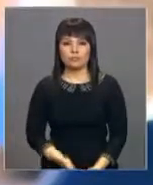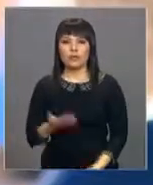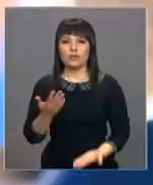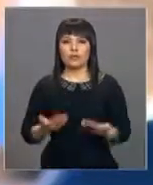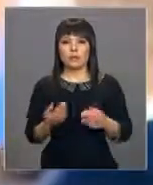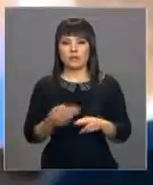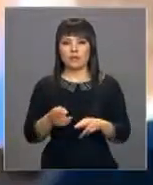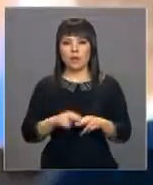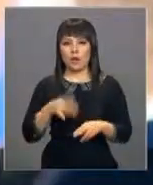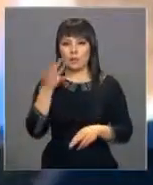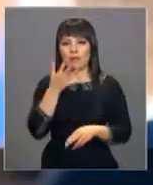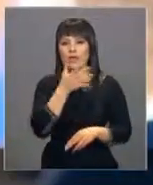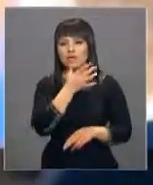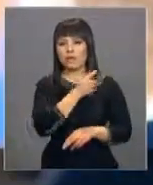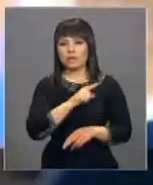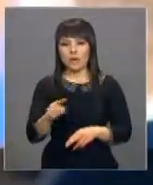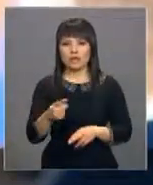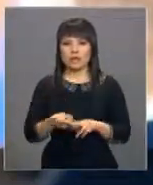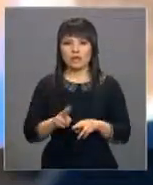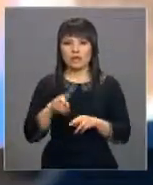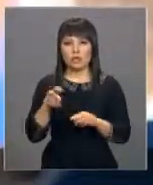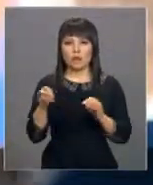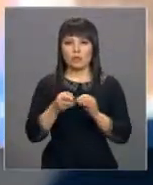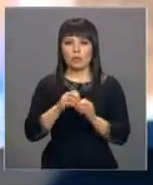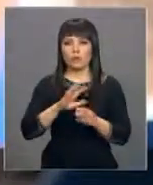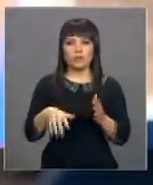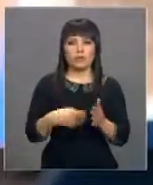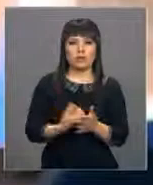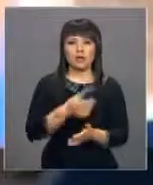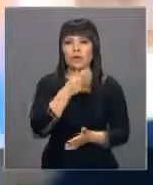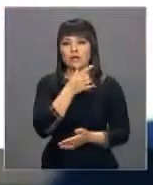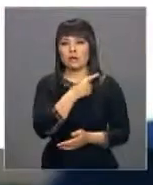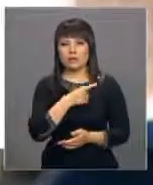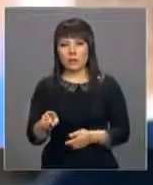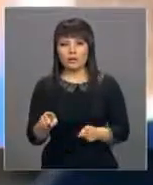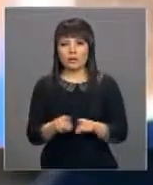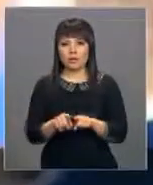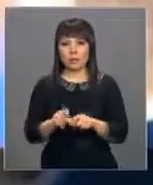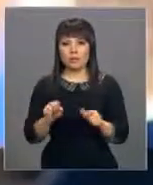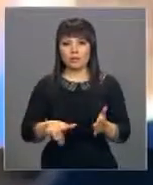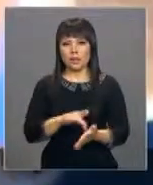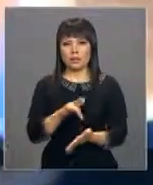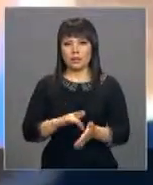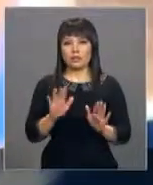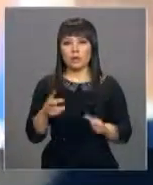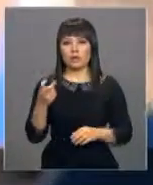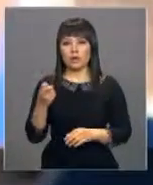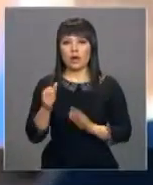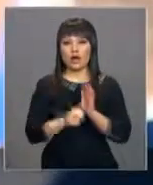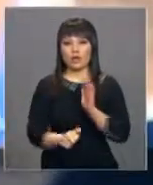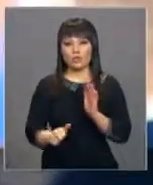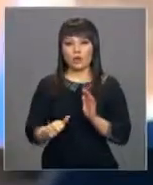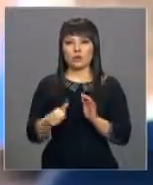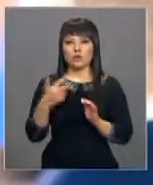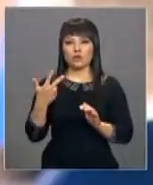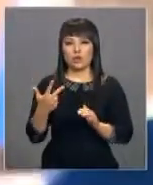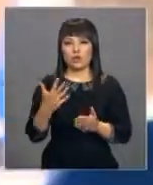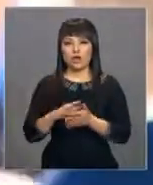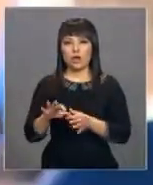Егер соңғы 5 жылда, яғни 2010 жылдан бергі жобаларды алар болсақ, біздің қала бойынша 263